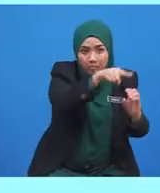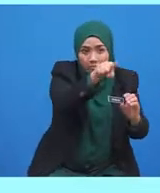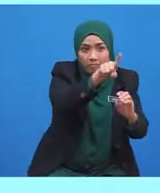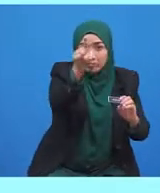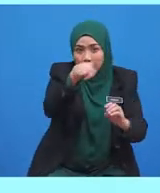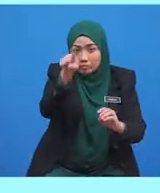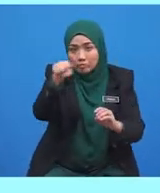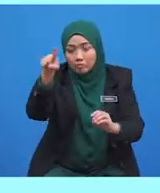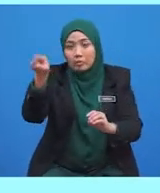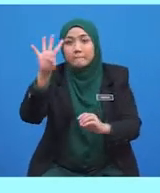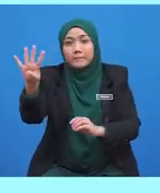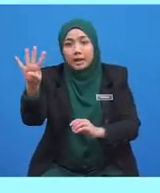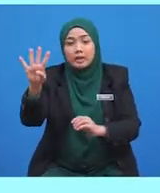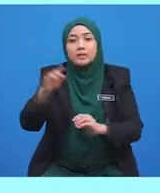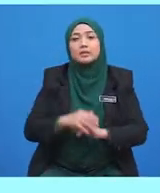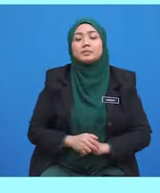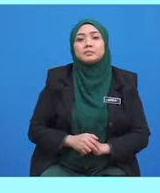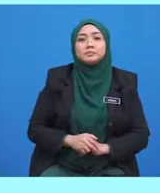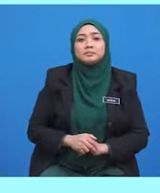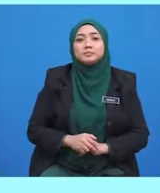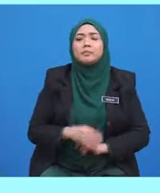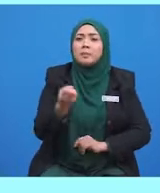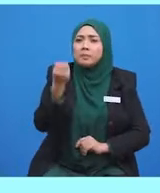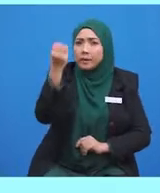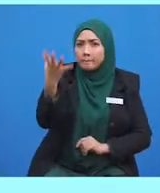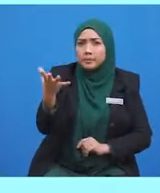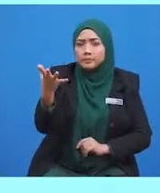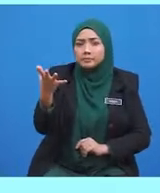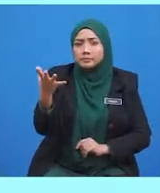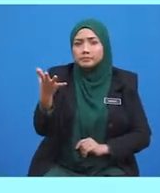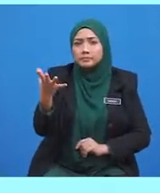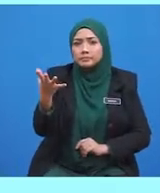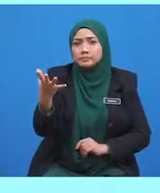yang suka bermain dam. Berapa pula